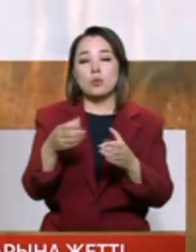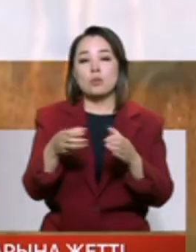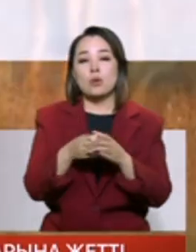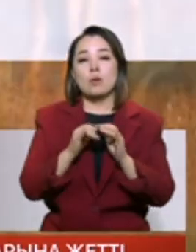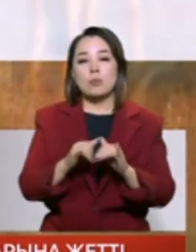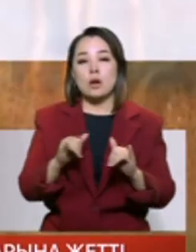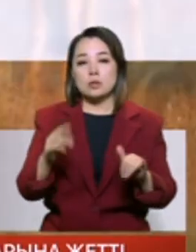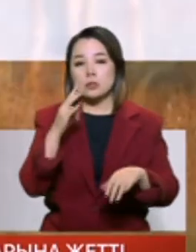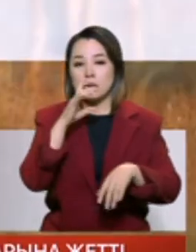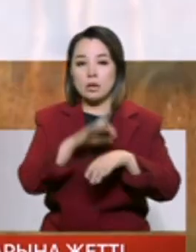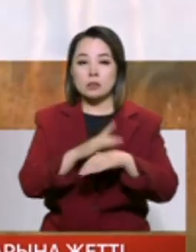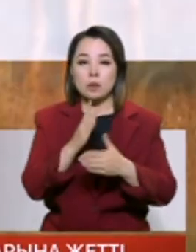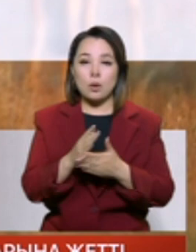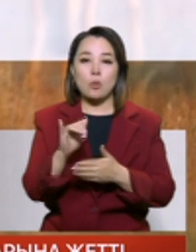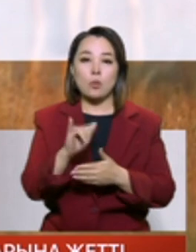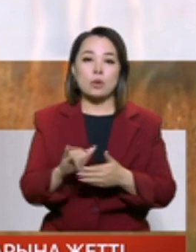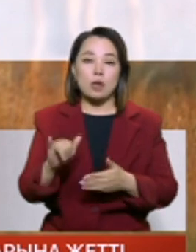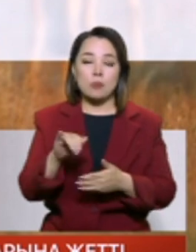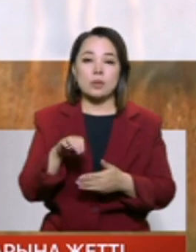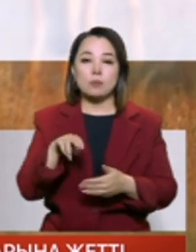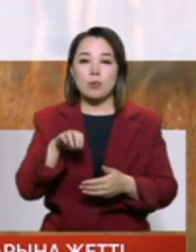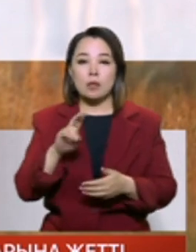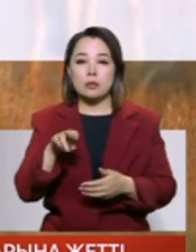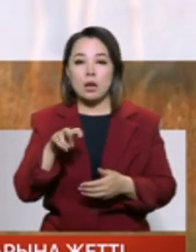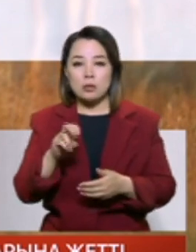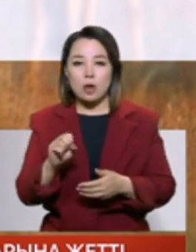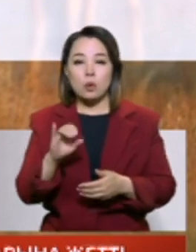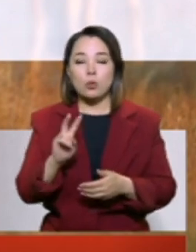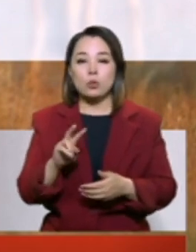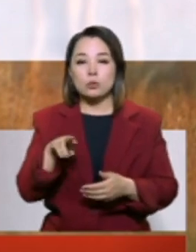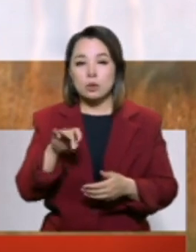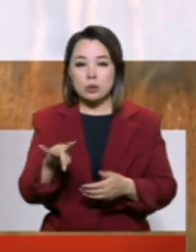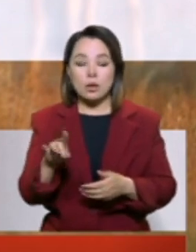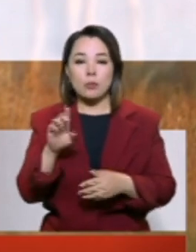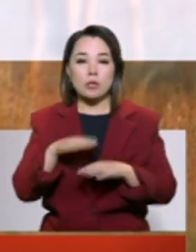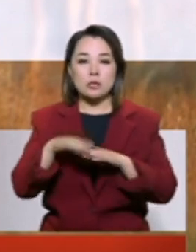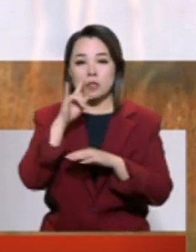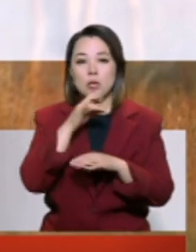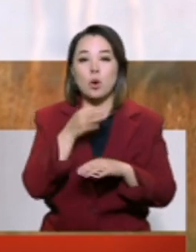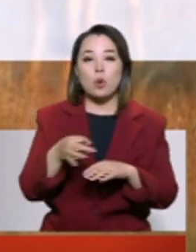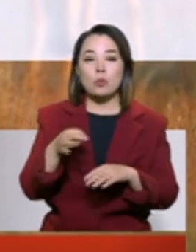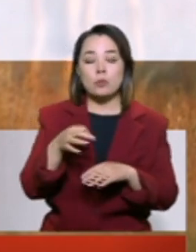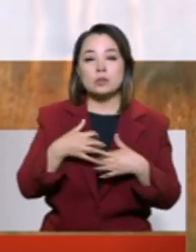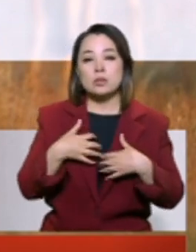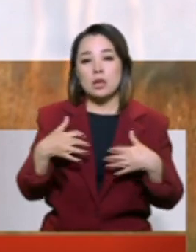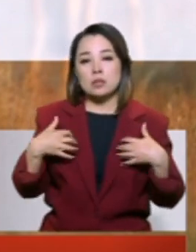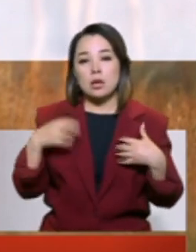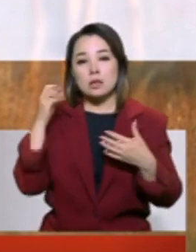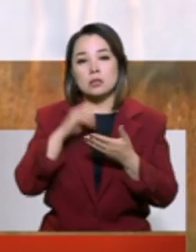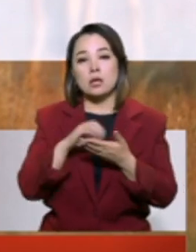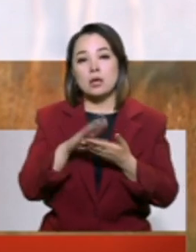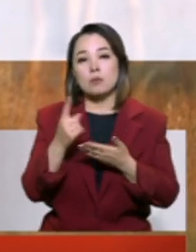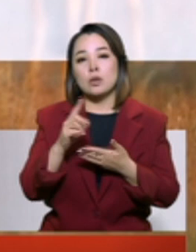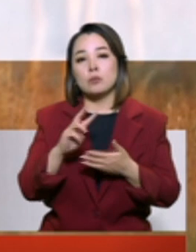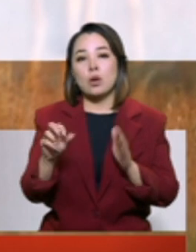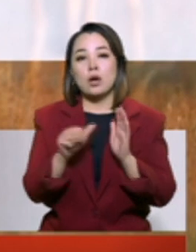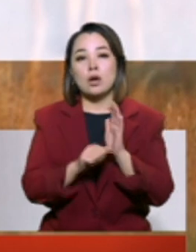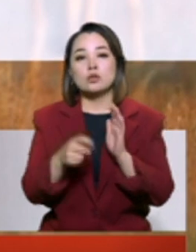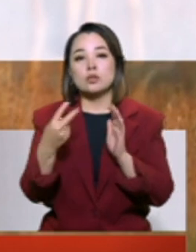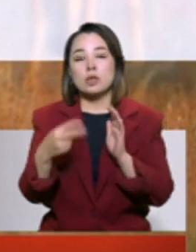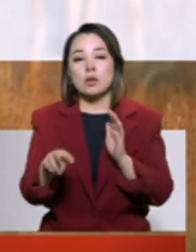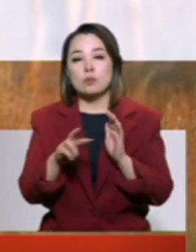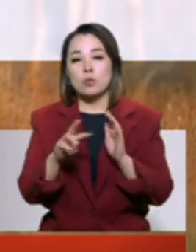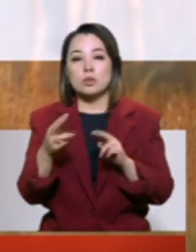популяцияда байқалған. Олар Орал, Бетпақдала және Үстірт. Батыс Қазақстан облысындағы киік саны 1 миллион 620 мың,